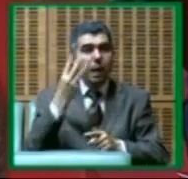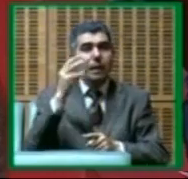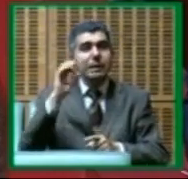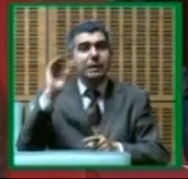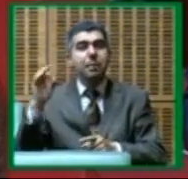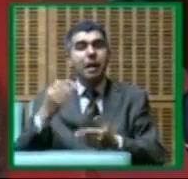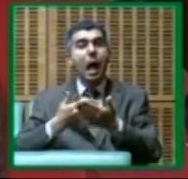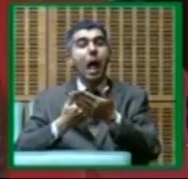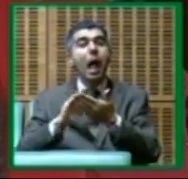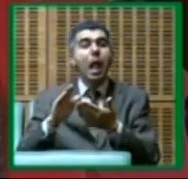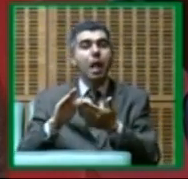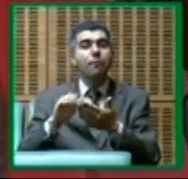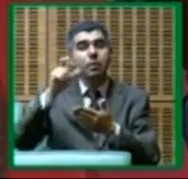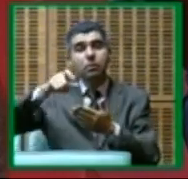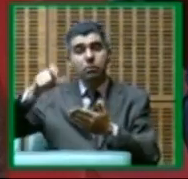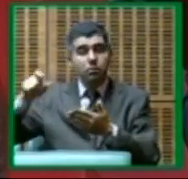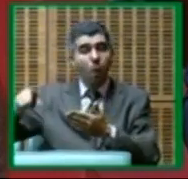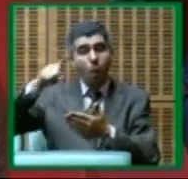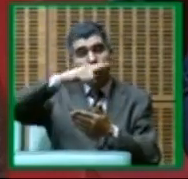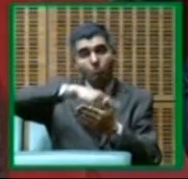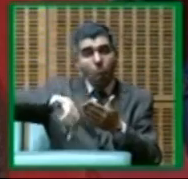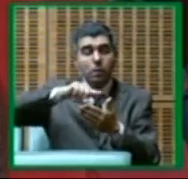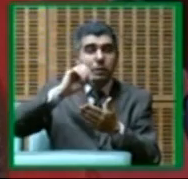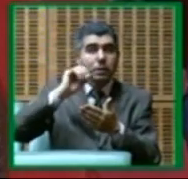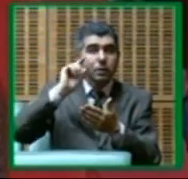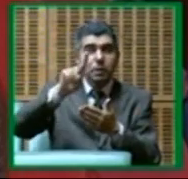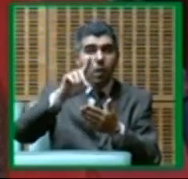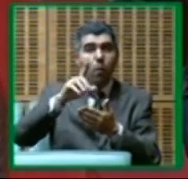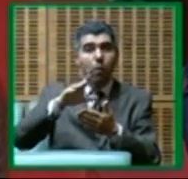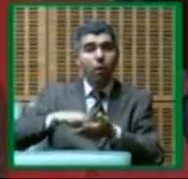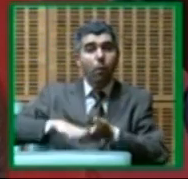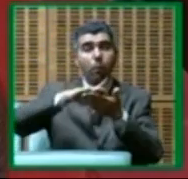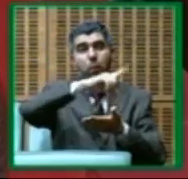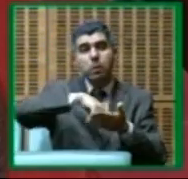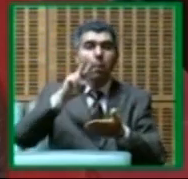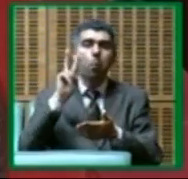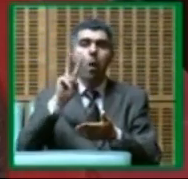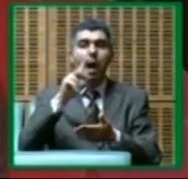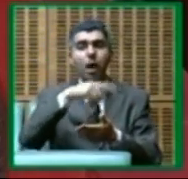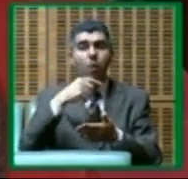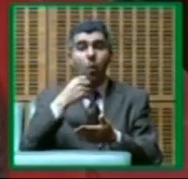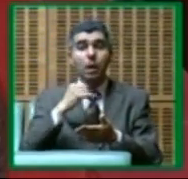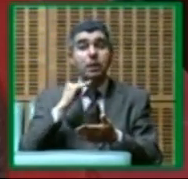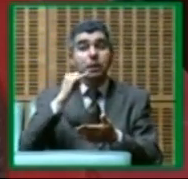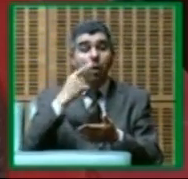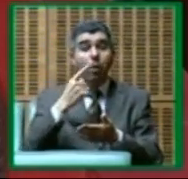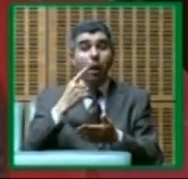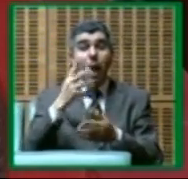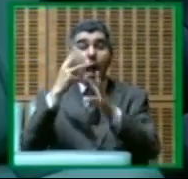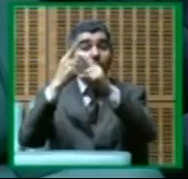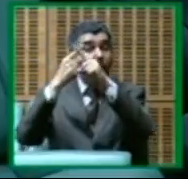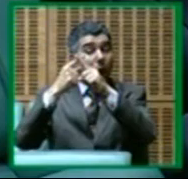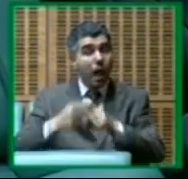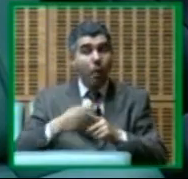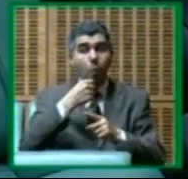300,000 مستفيد باش كرقم ربما غير مسبوق، ولكن دائما الى رديتي البسيط المستشار ماشي غير الارقام لغه